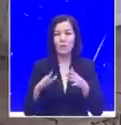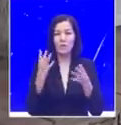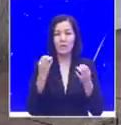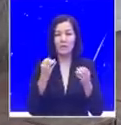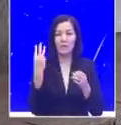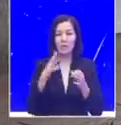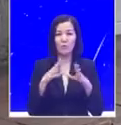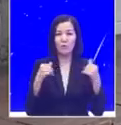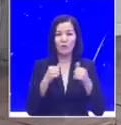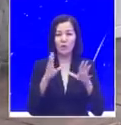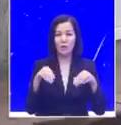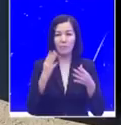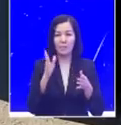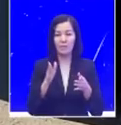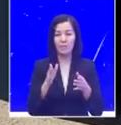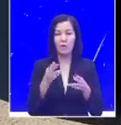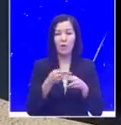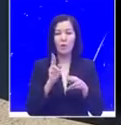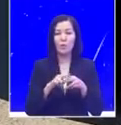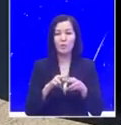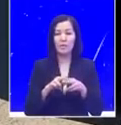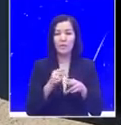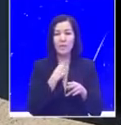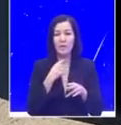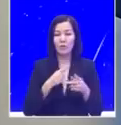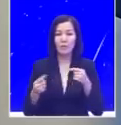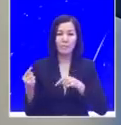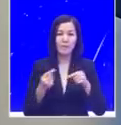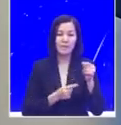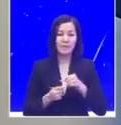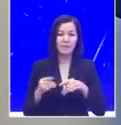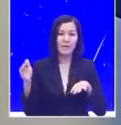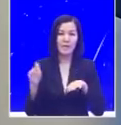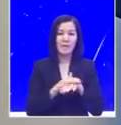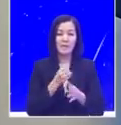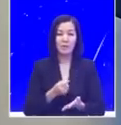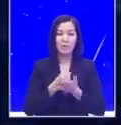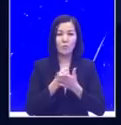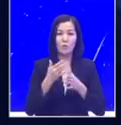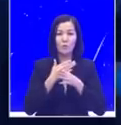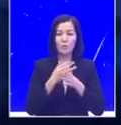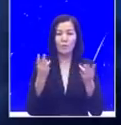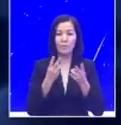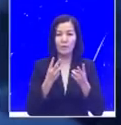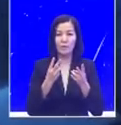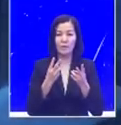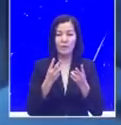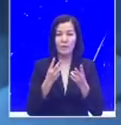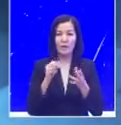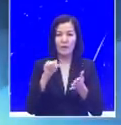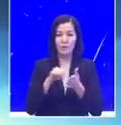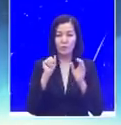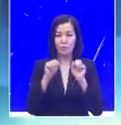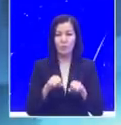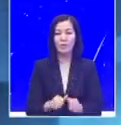тағы 30 жанұяға таратпақ. Осы ретте олар облыстағы бизнесмендерді бұл игі істі қолдауға шақырады. Мадина Берікқызы, Ерлан Азанбай,